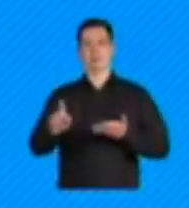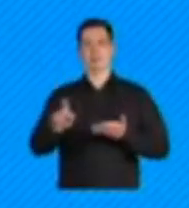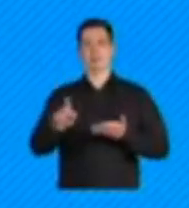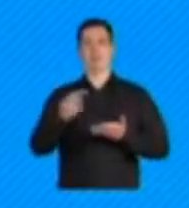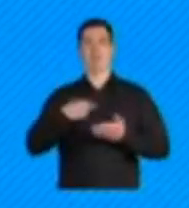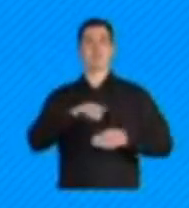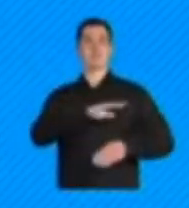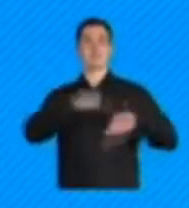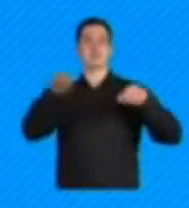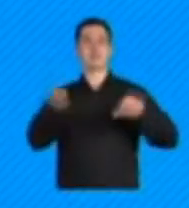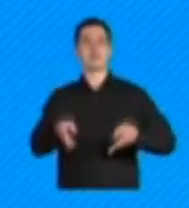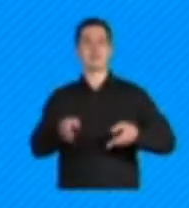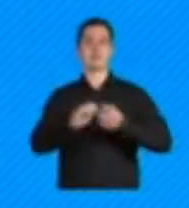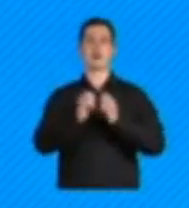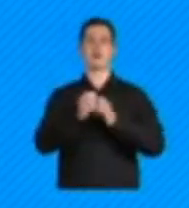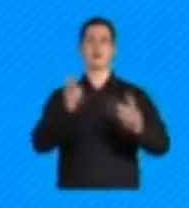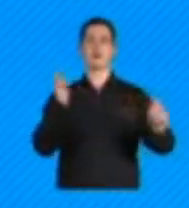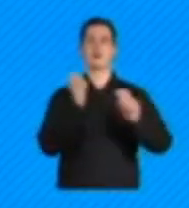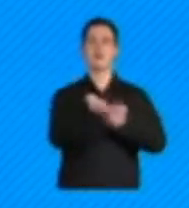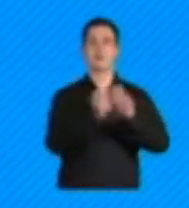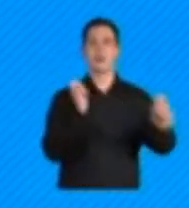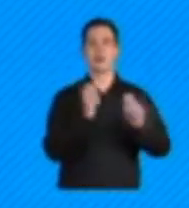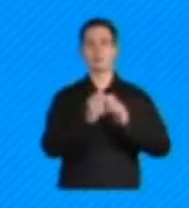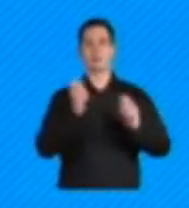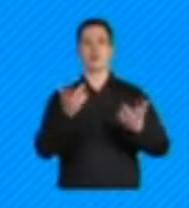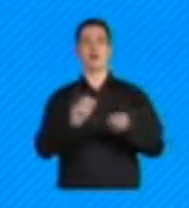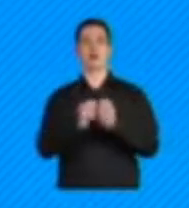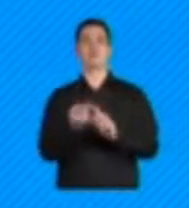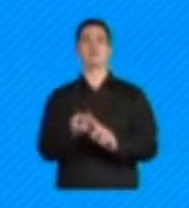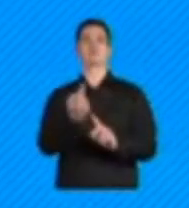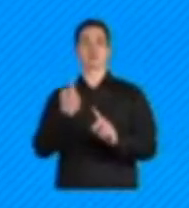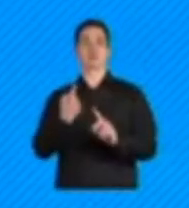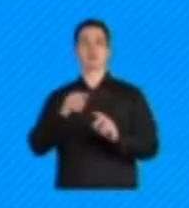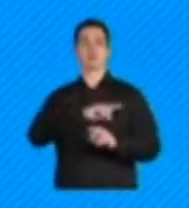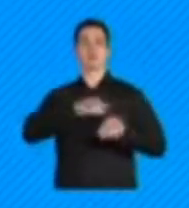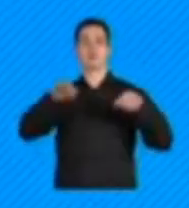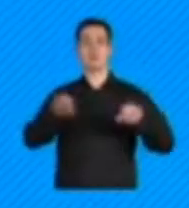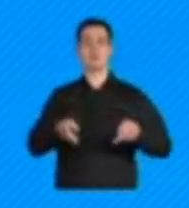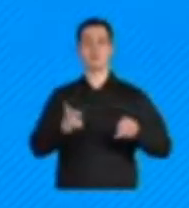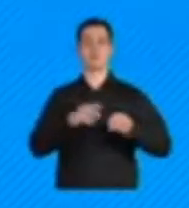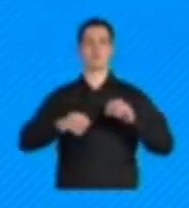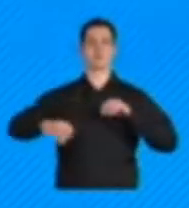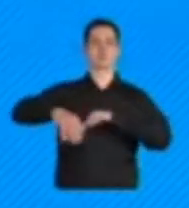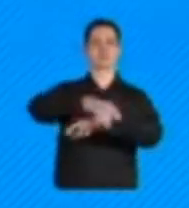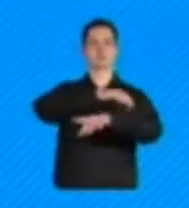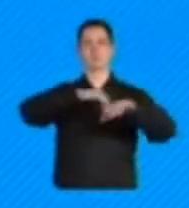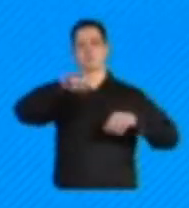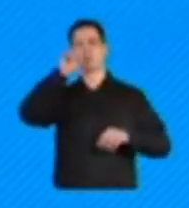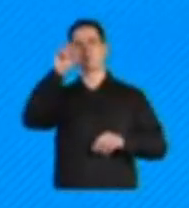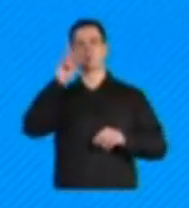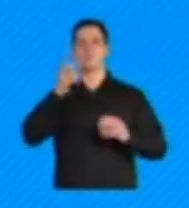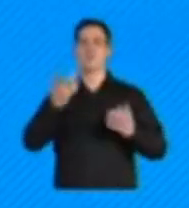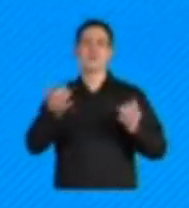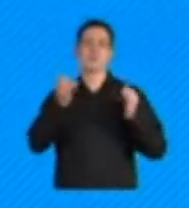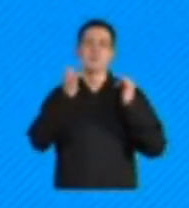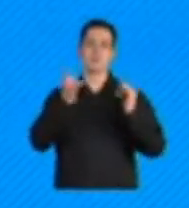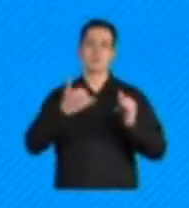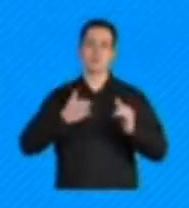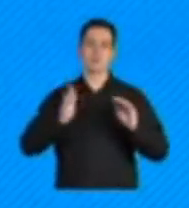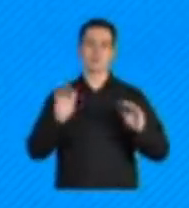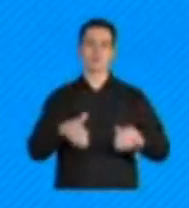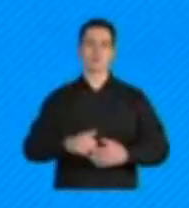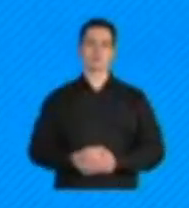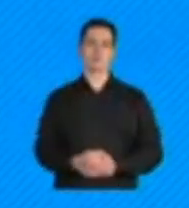na cmentarzach, w środkach komunikacji publicznej, przed cmentarzami gromadzić się będą duże grupy